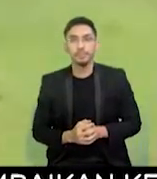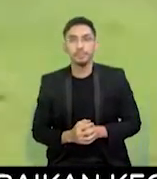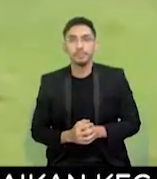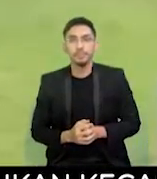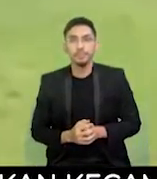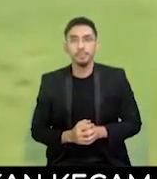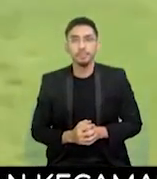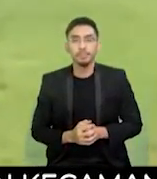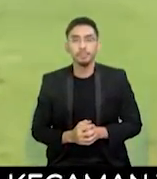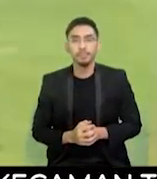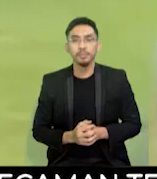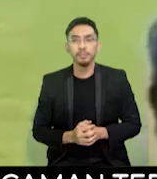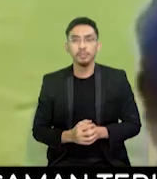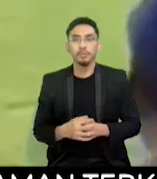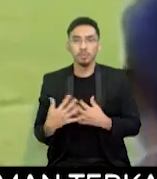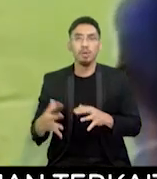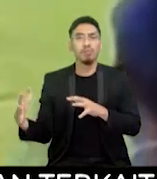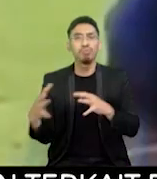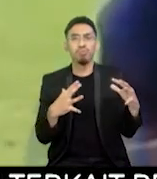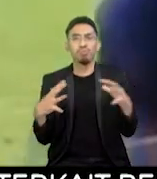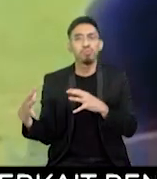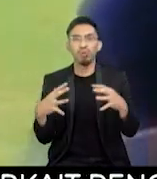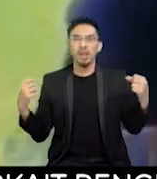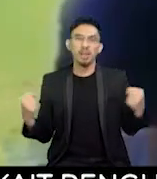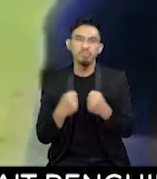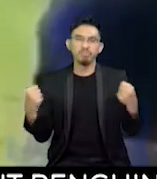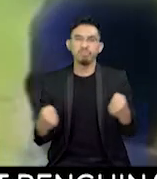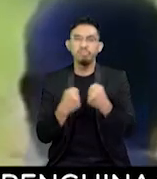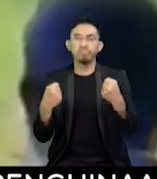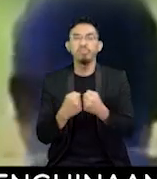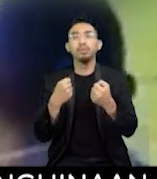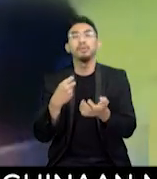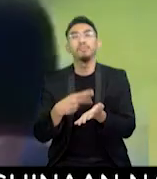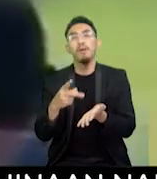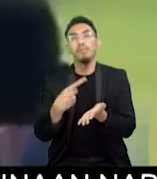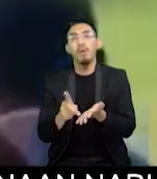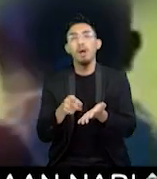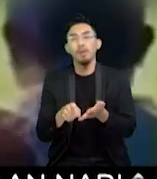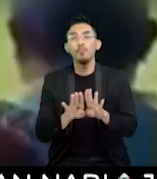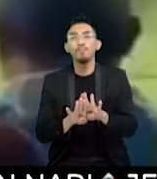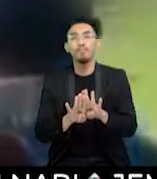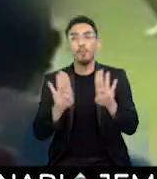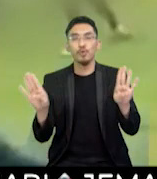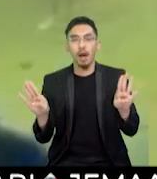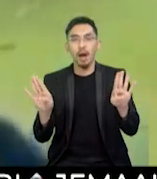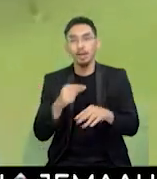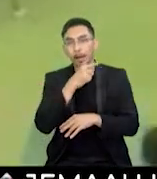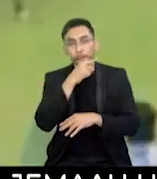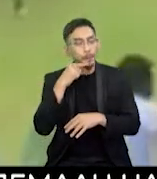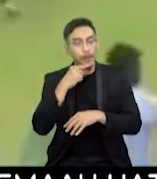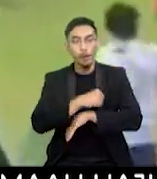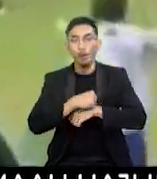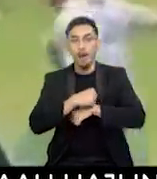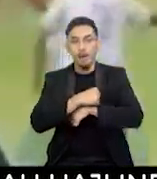Saling dorong berujung baku hantam antar pemain mewarnai pertandingan sepak bola dalam pembukaan pekan olahraga Provinsi Jawa Timur ke-7 di Stadion Noto